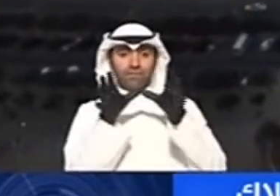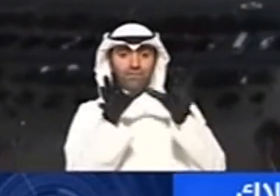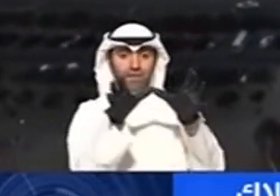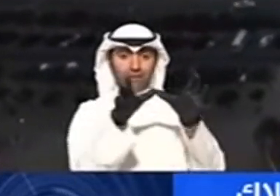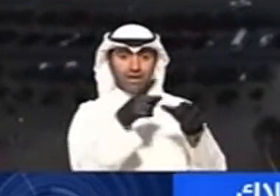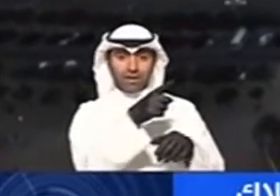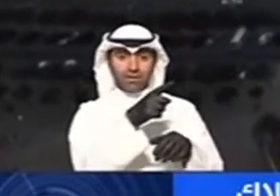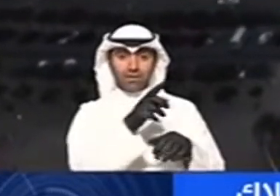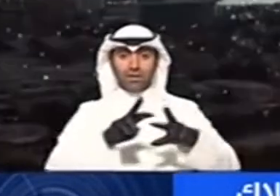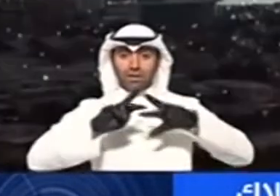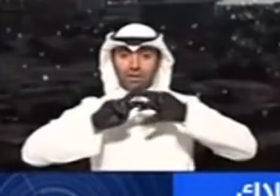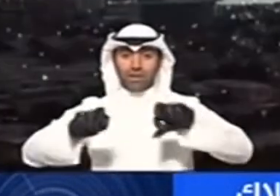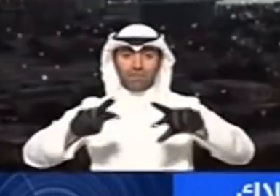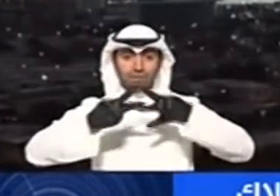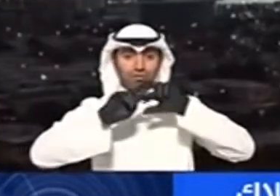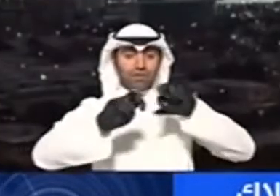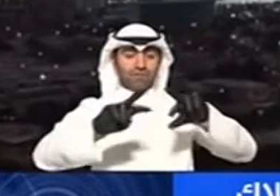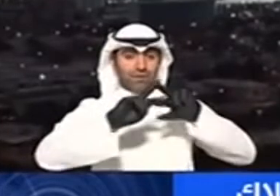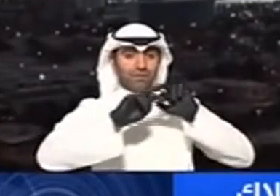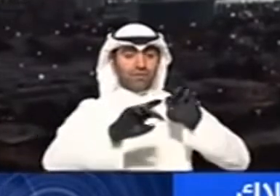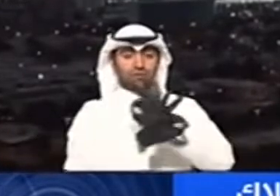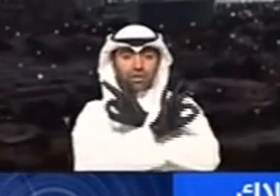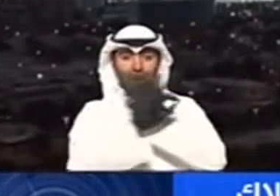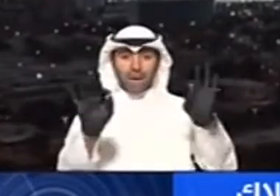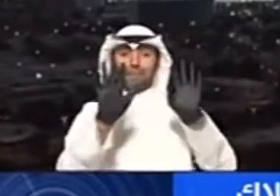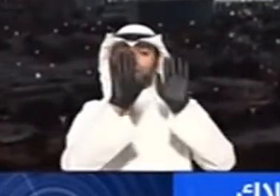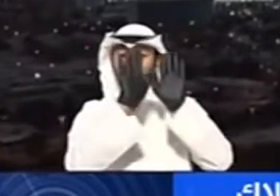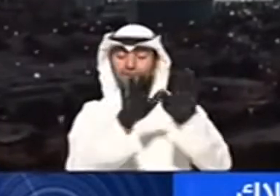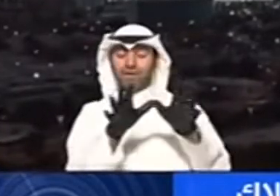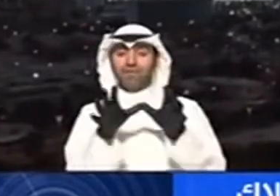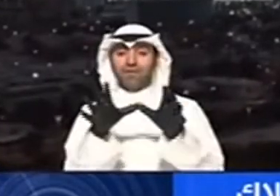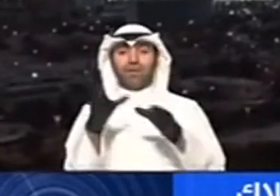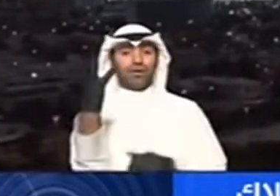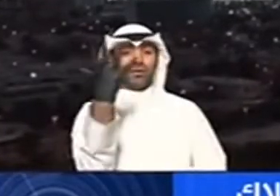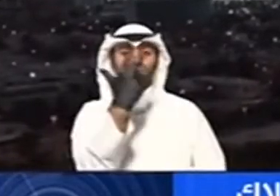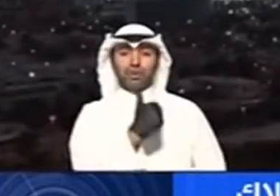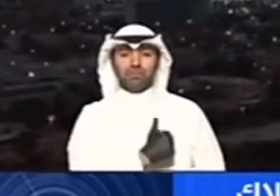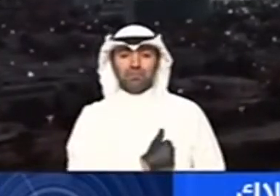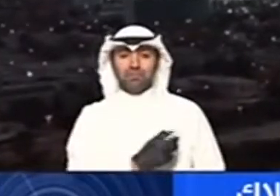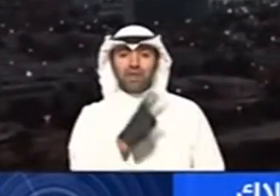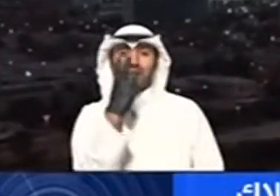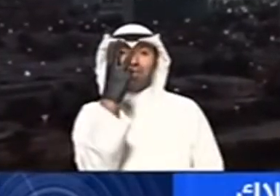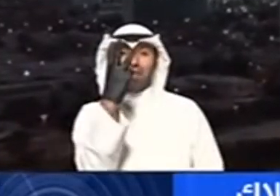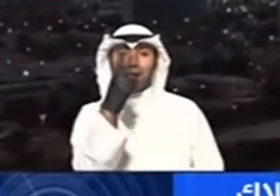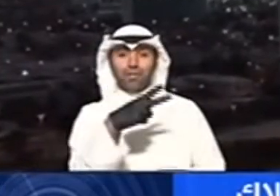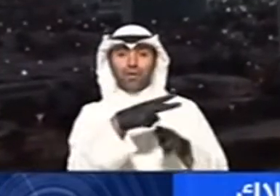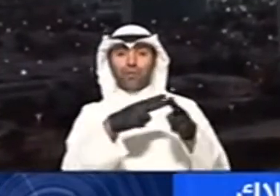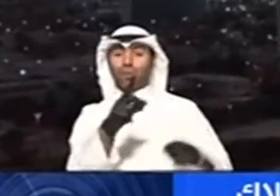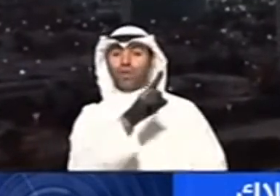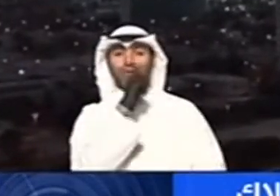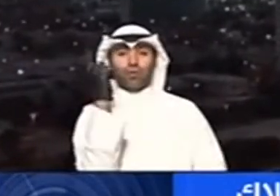القطاع الخاص في اتباع الأساليب الحديثة في تقنين استخدام الطاقة وترشيد